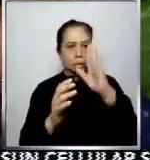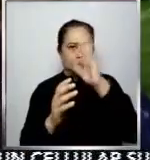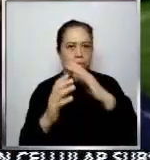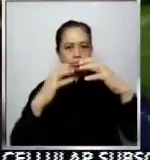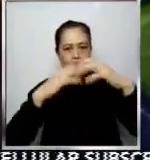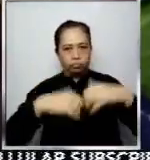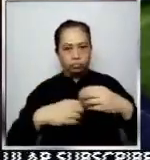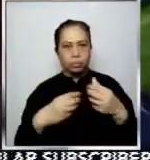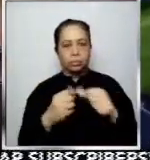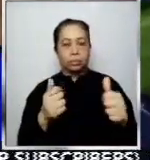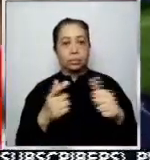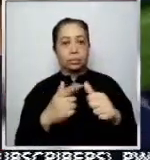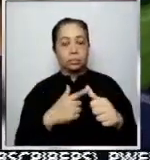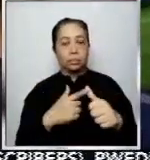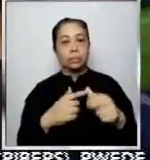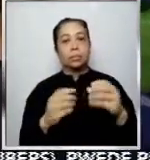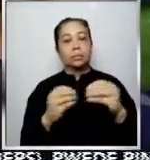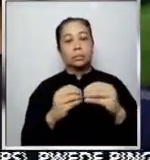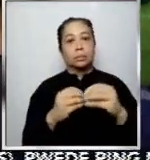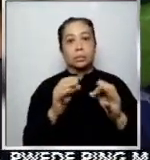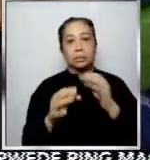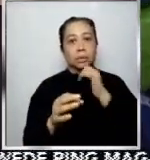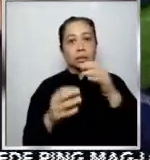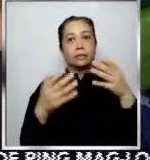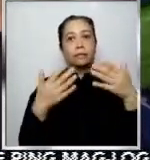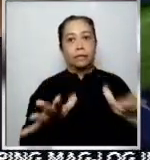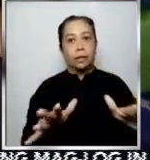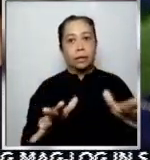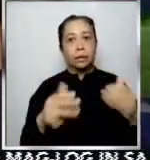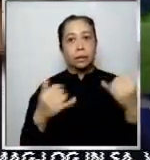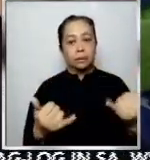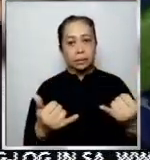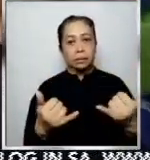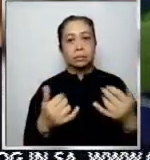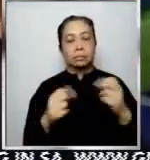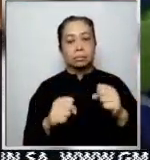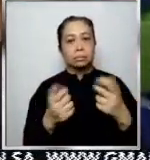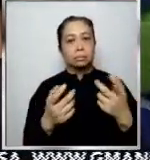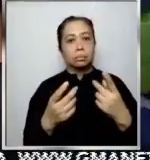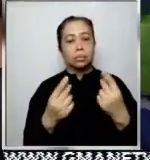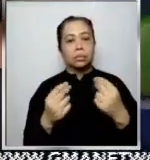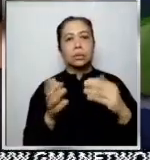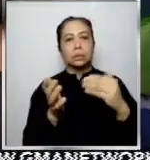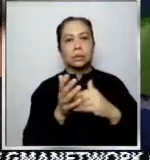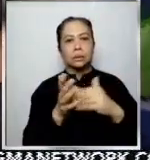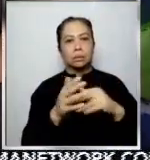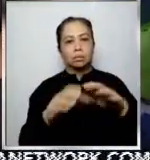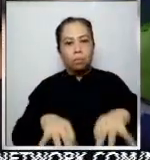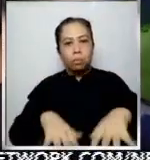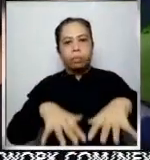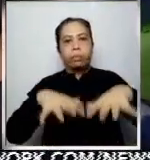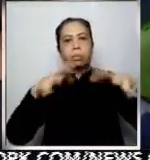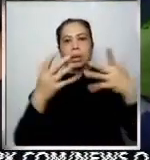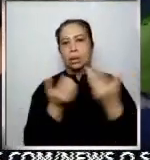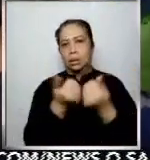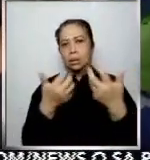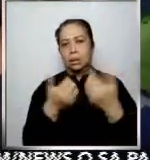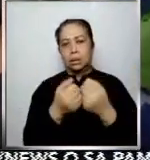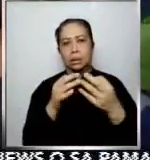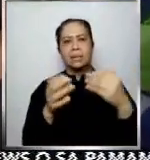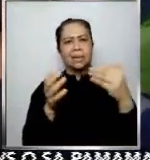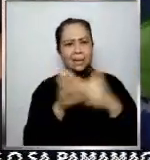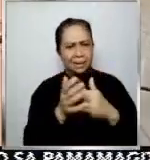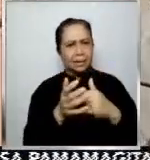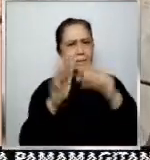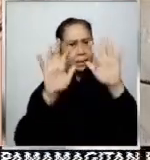istruktura. Dahil kapag hindi raw nila natapos iyan ngayong araw, ay maaari raw itong magdulot ng pagbaha at aksidente kapag umulan na naman ng